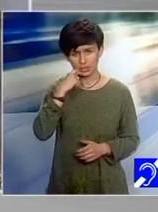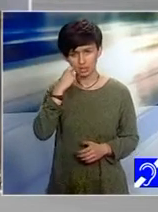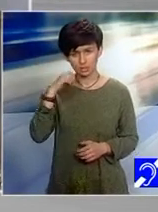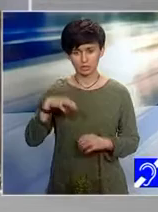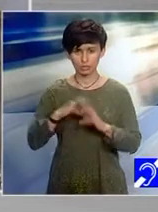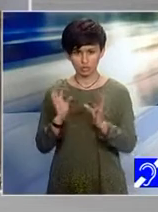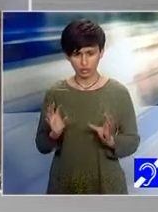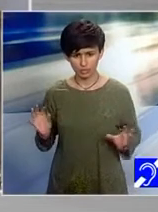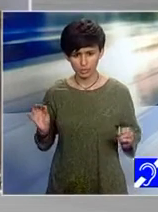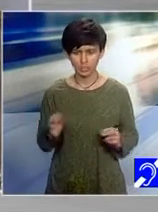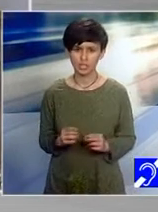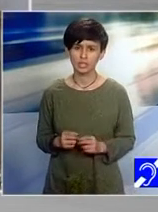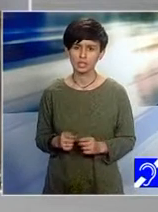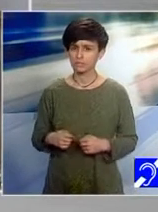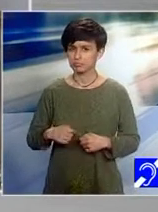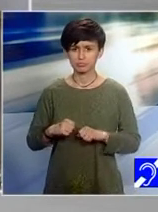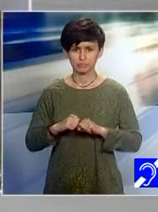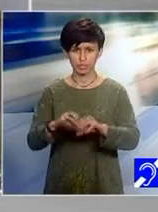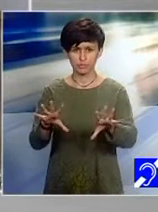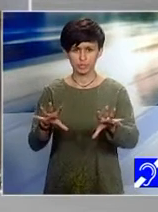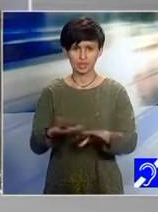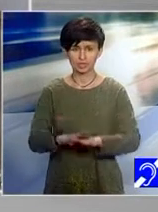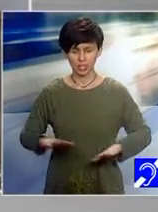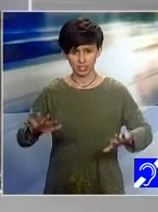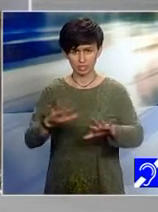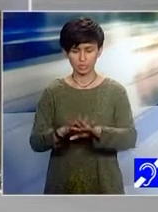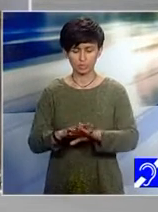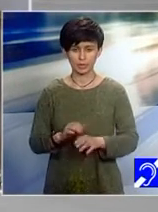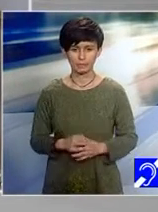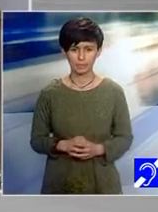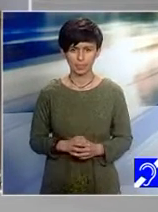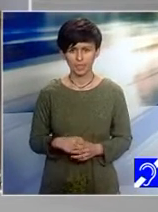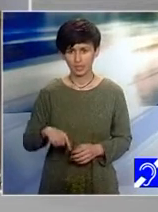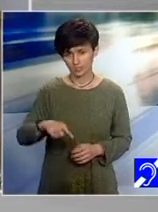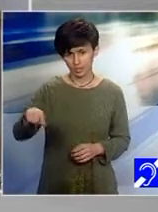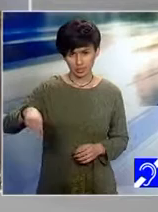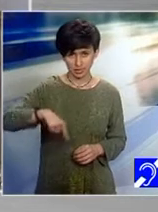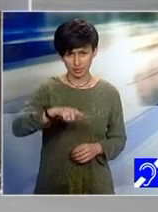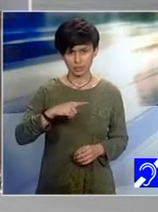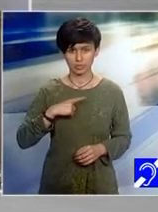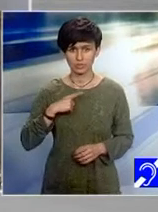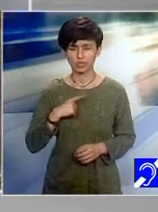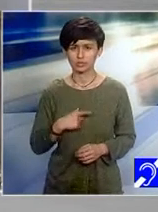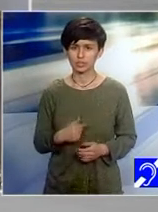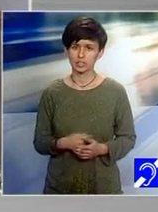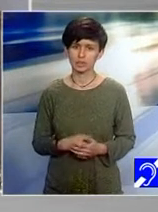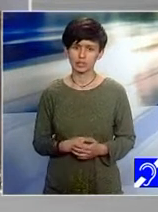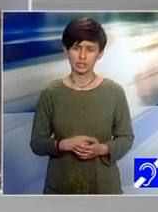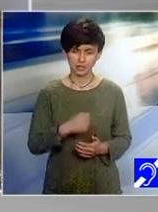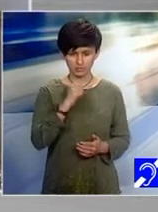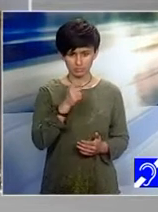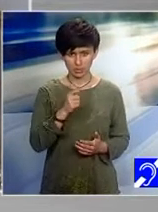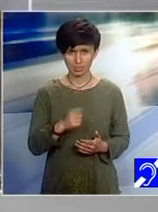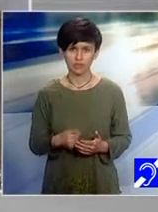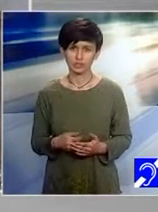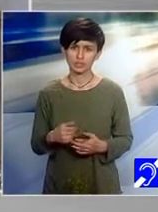în această lume, spunem același lucru. În primul rând, suntem datori față de națiunile care